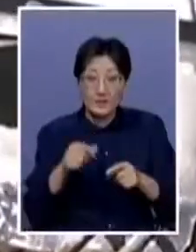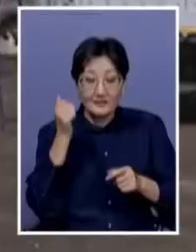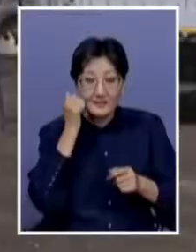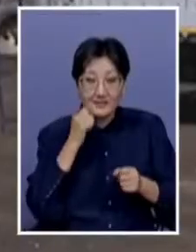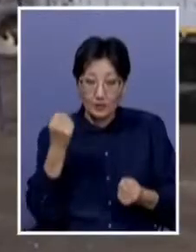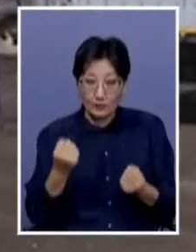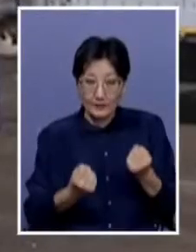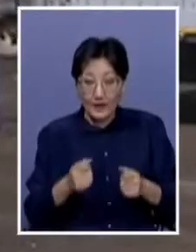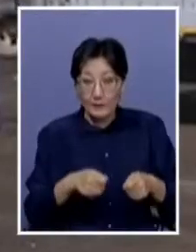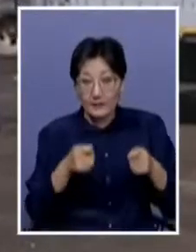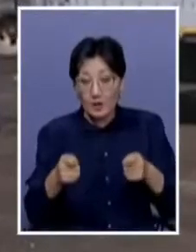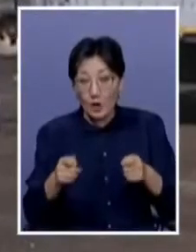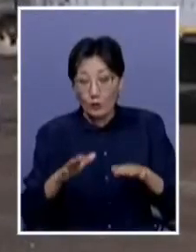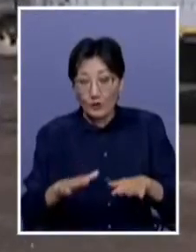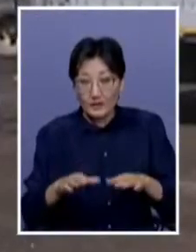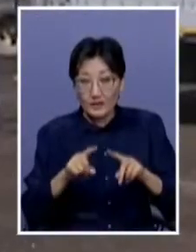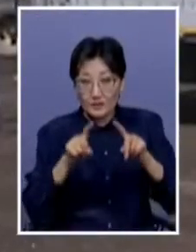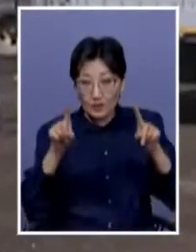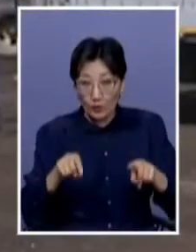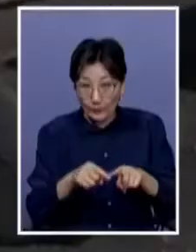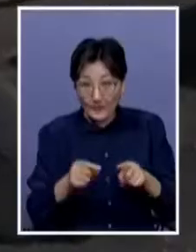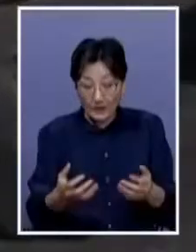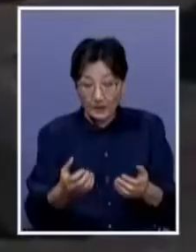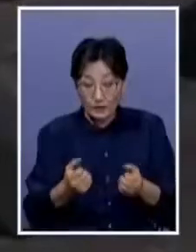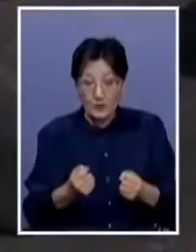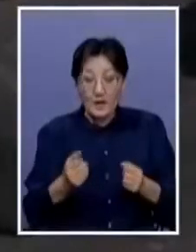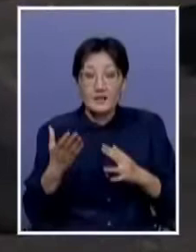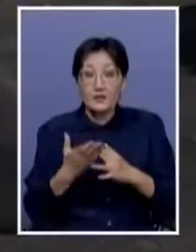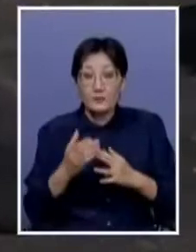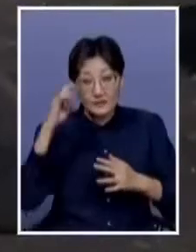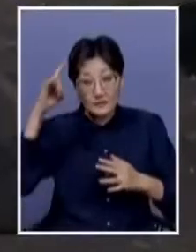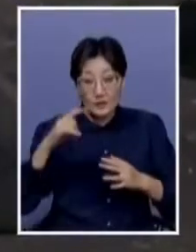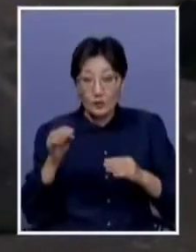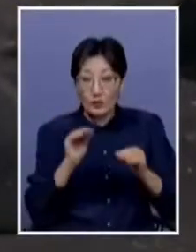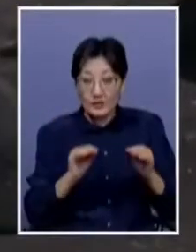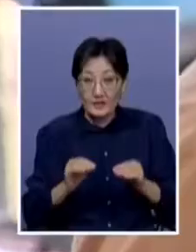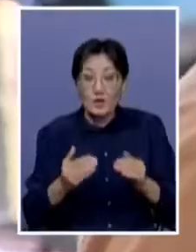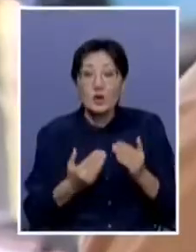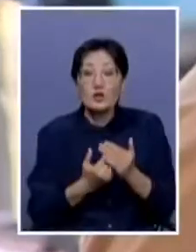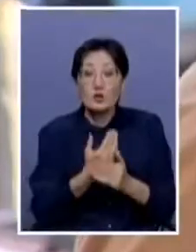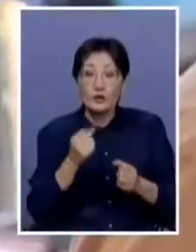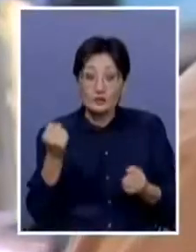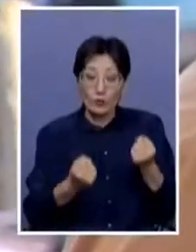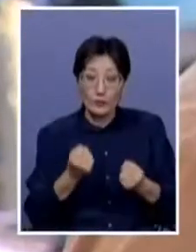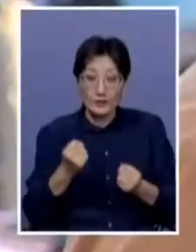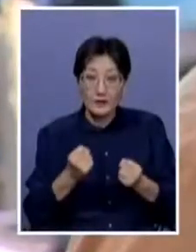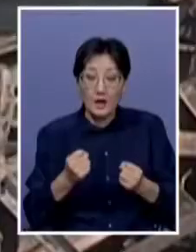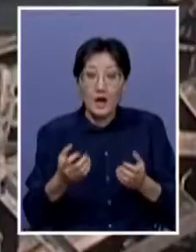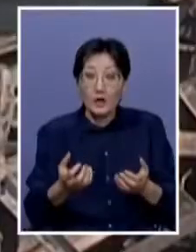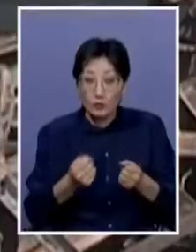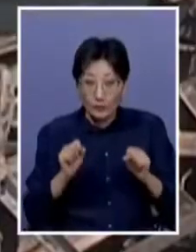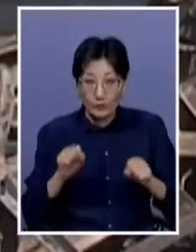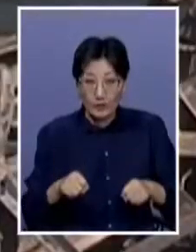темір тұлпарыңызды апарып, орнына сертификат аласыз. Сол арқылы жеңілдікпен Қазақстанда құрастырылған су жаңа темір тұлпар тізгіндеуіңізге